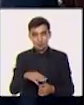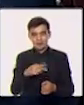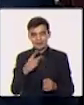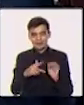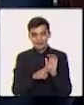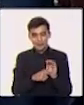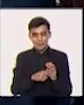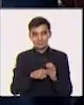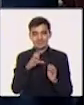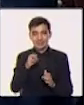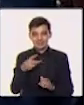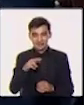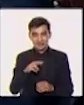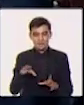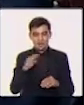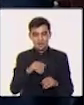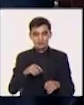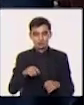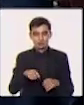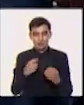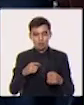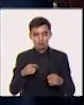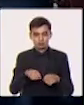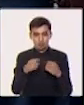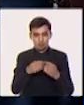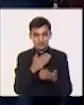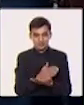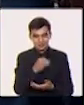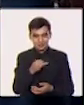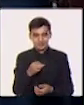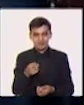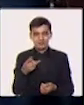43-37 баптарын қатаң түрде бұзылып отыр. Екі ортада